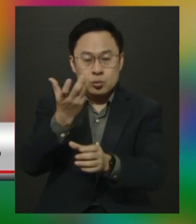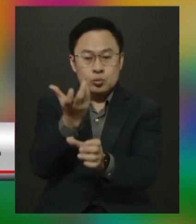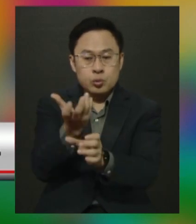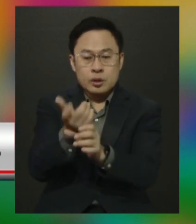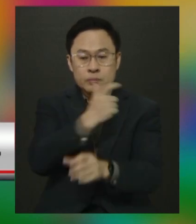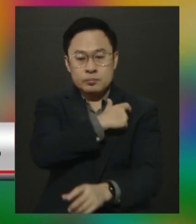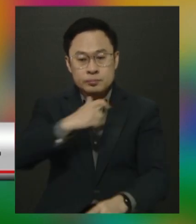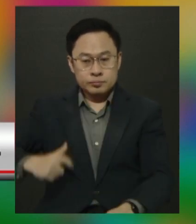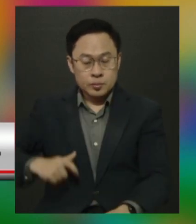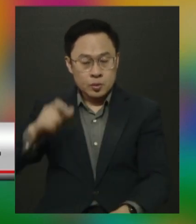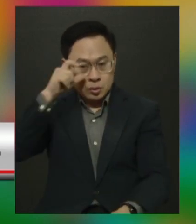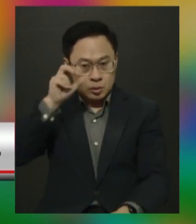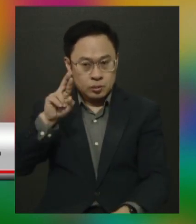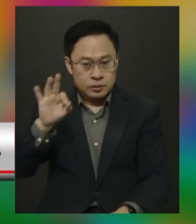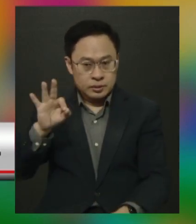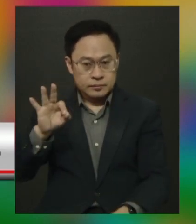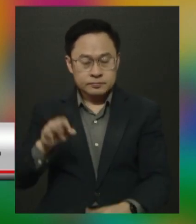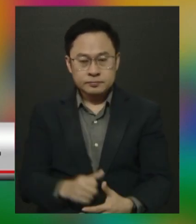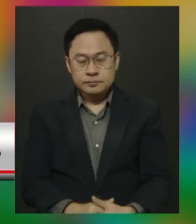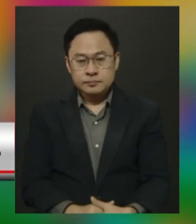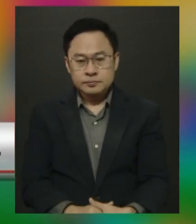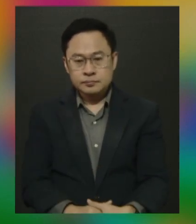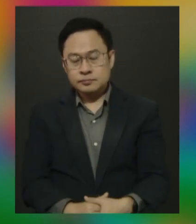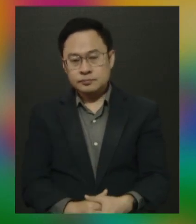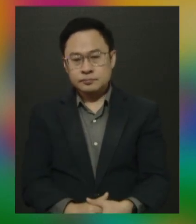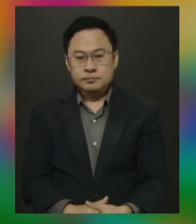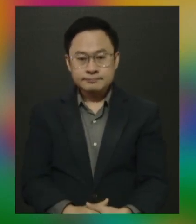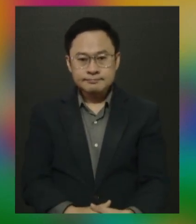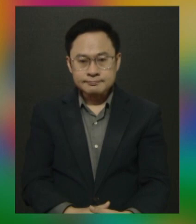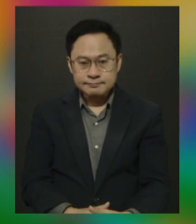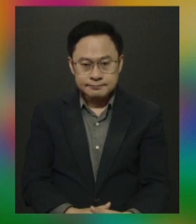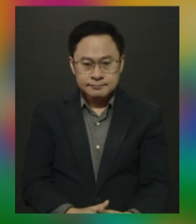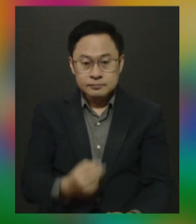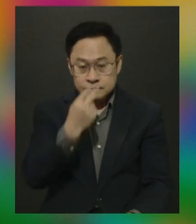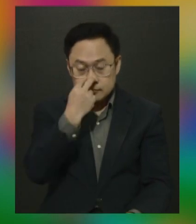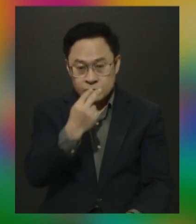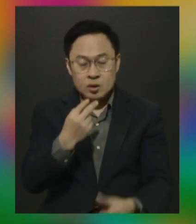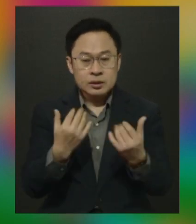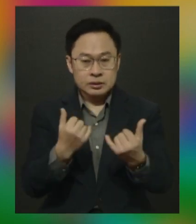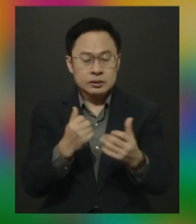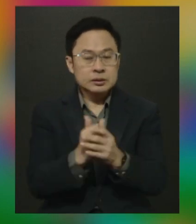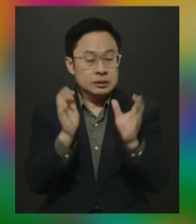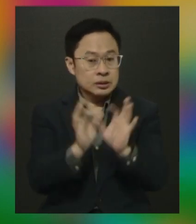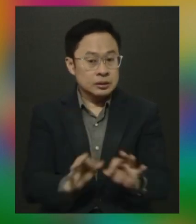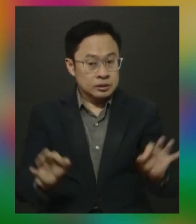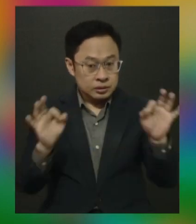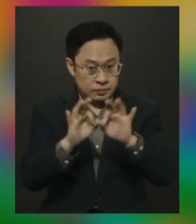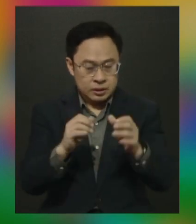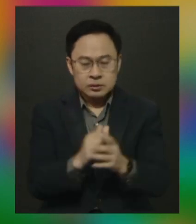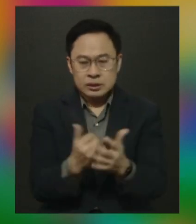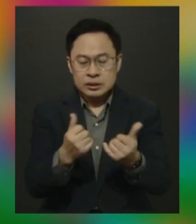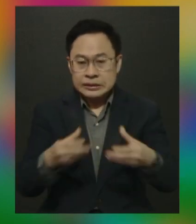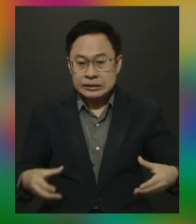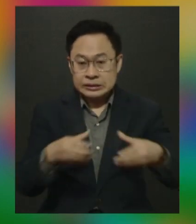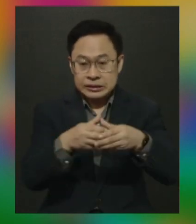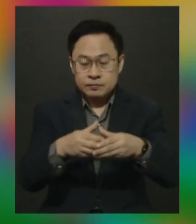Thailand Award ครั้งนี้นะครับ ก็น่าสนใจเหมือนกันนะคะก็อยากจะเห็นรายชื่อของทัพนักกีฬาหรือค